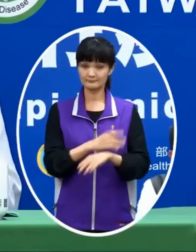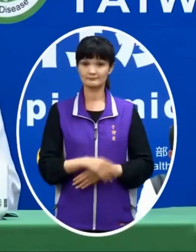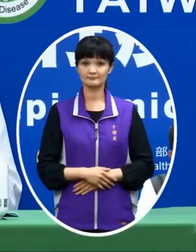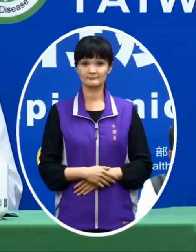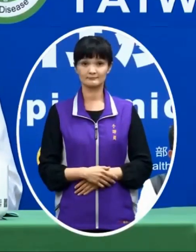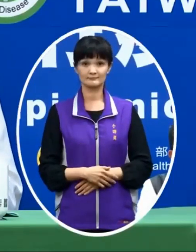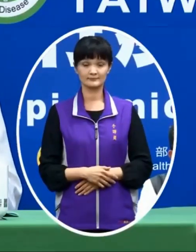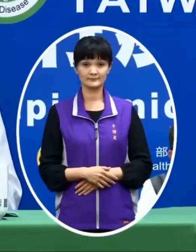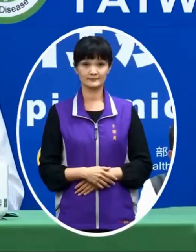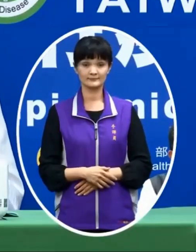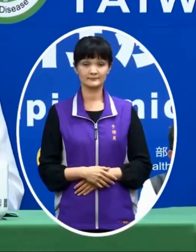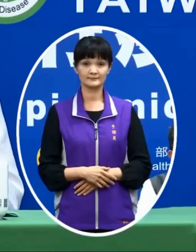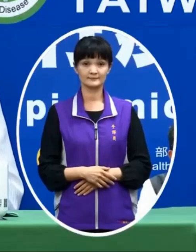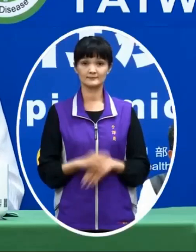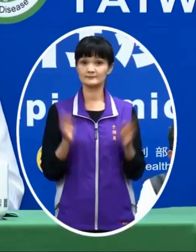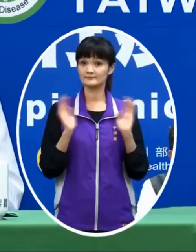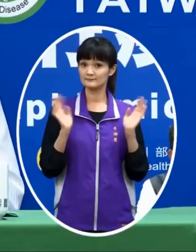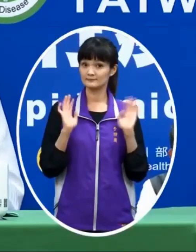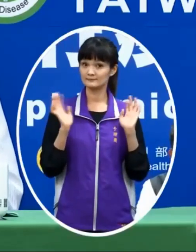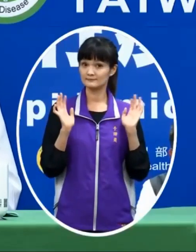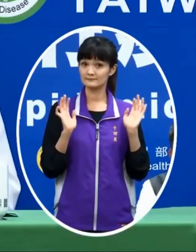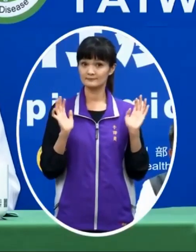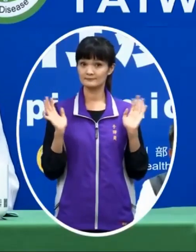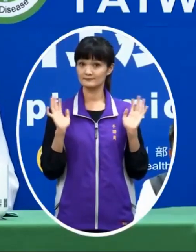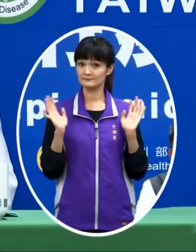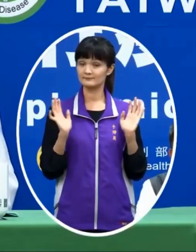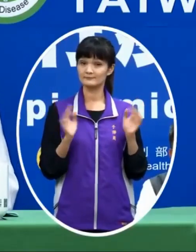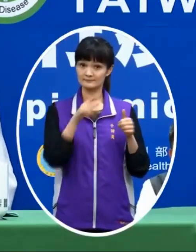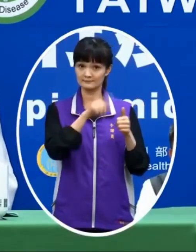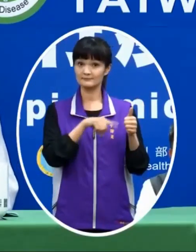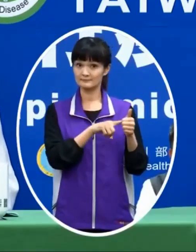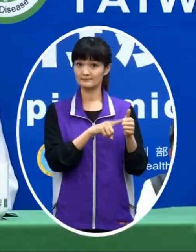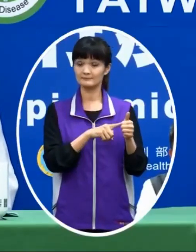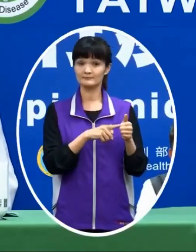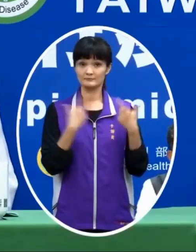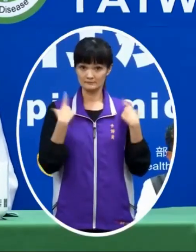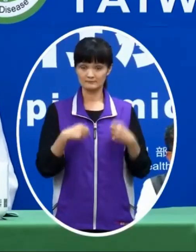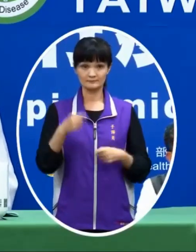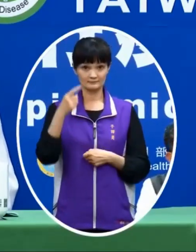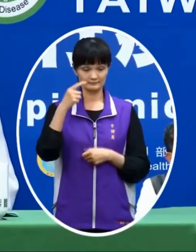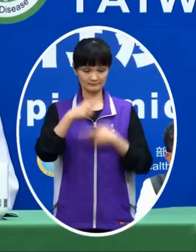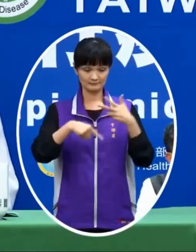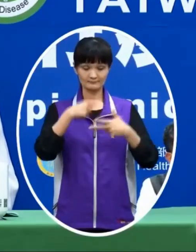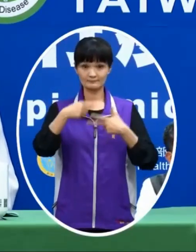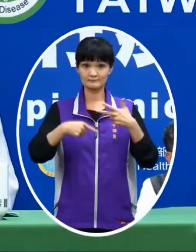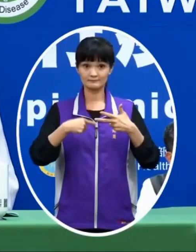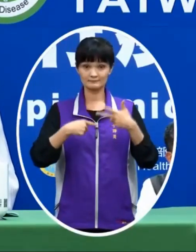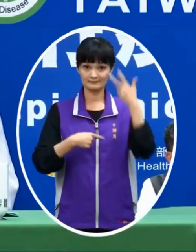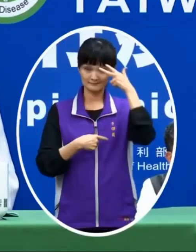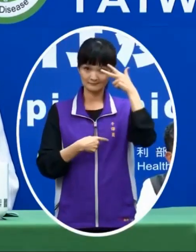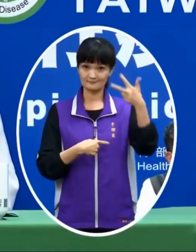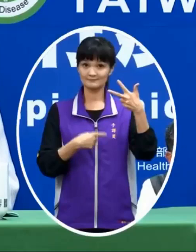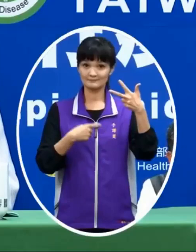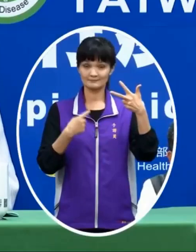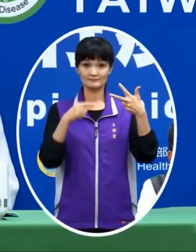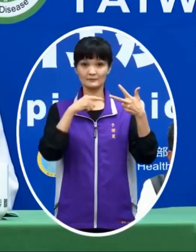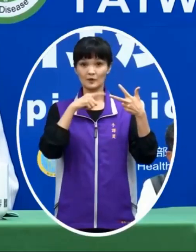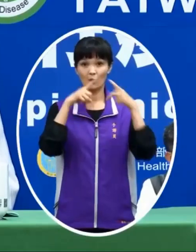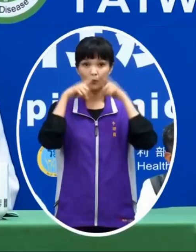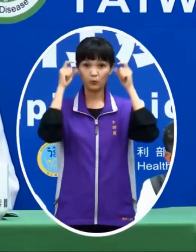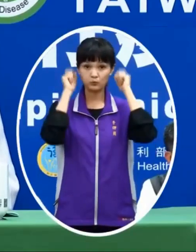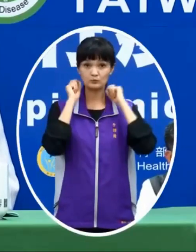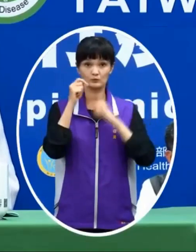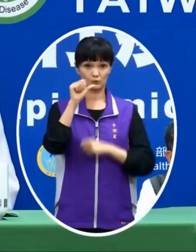ジェスあじゃあ対策本部の指揮官を兼務する衛生福利部の珍事